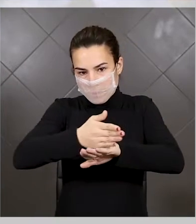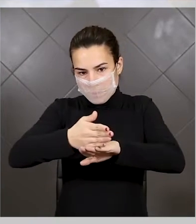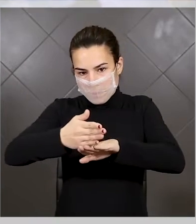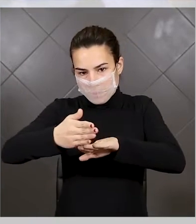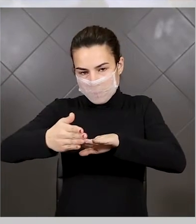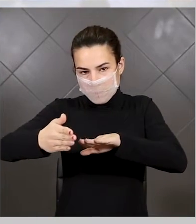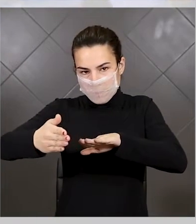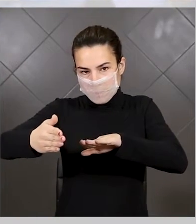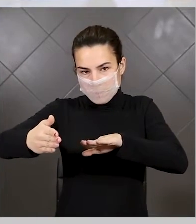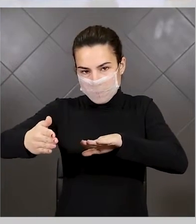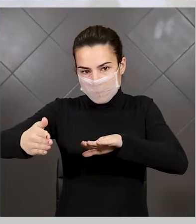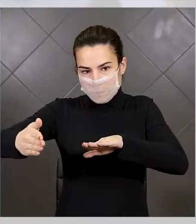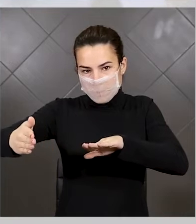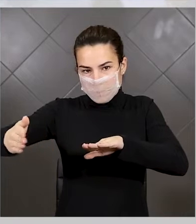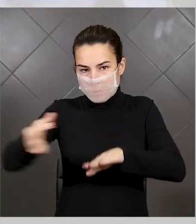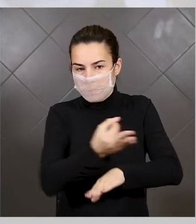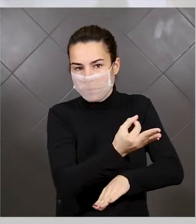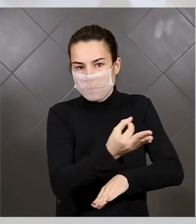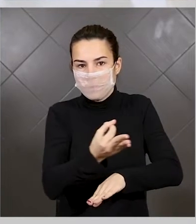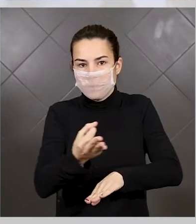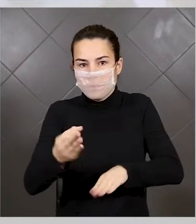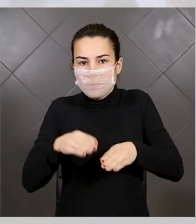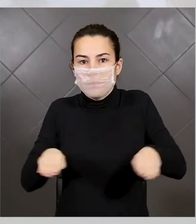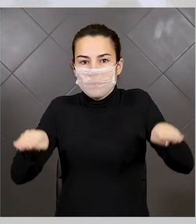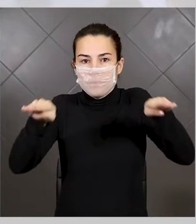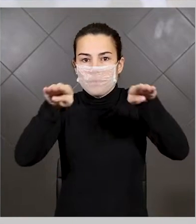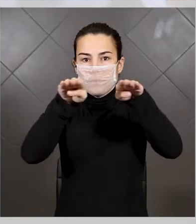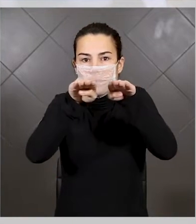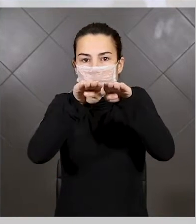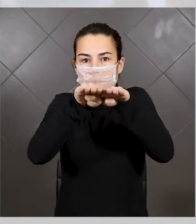per tal que quedi ben pla i ben anivellat.